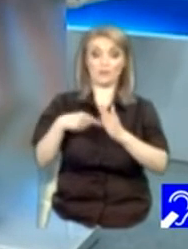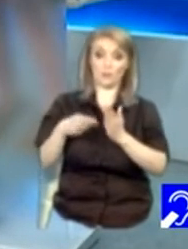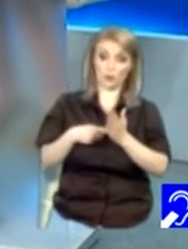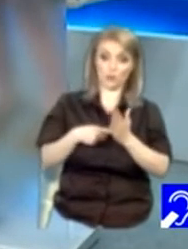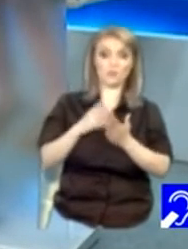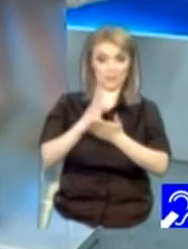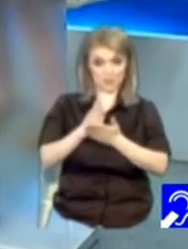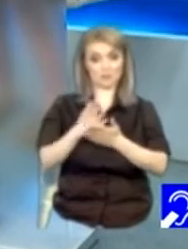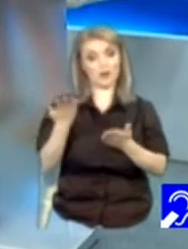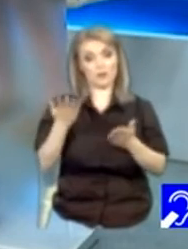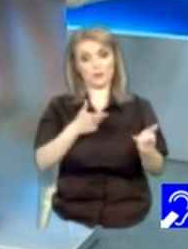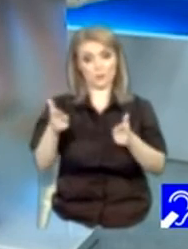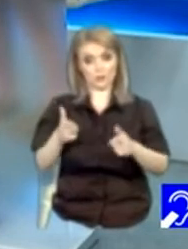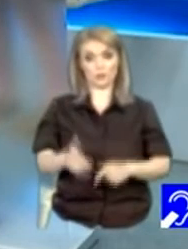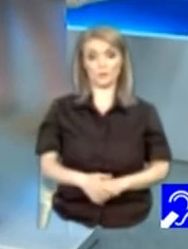pentru domnul Burlacu.